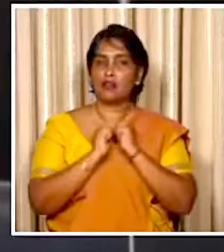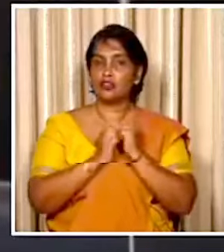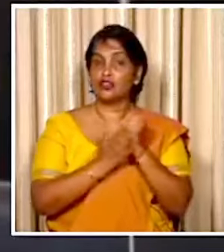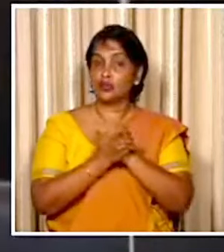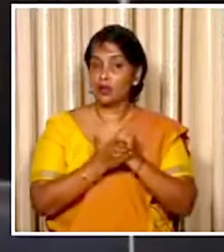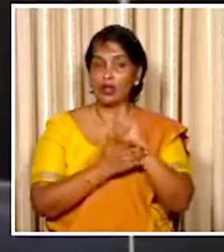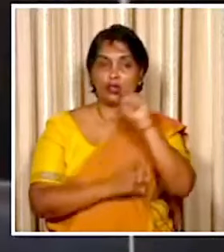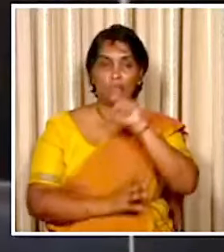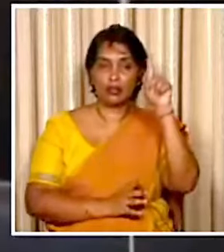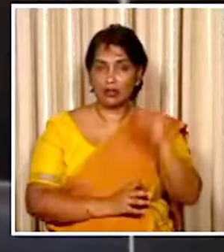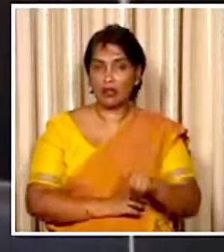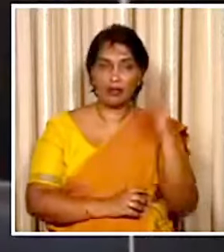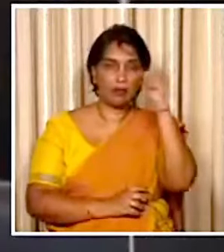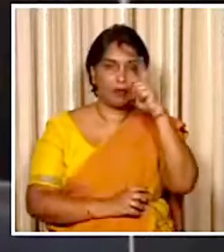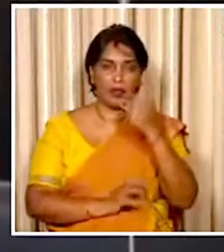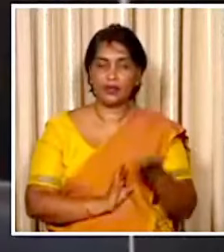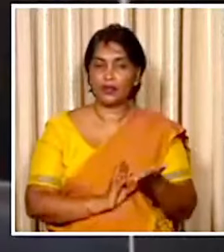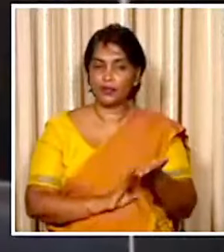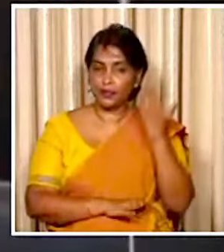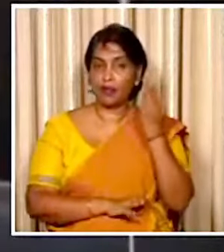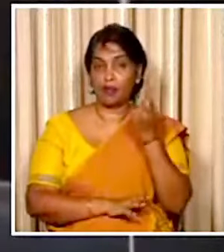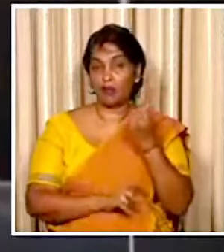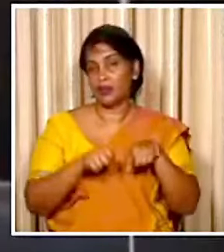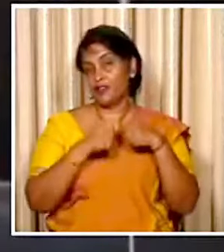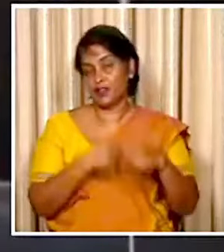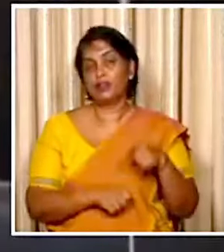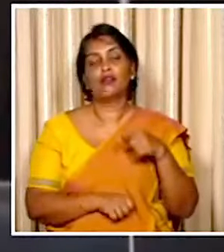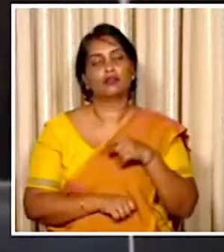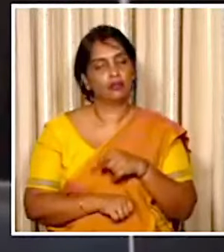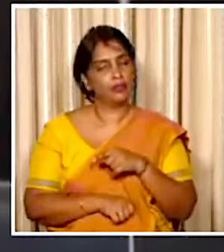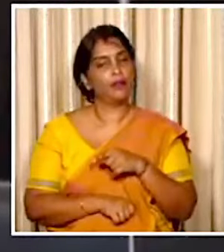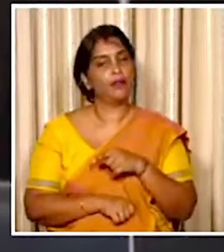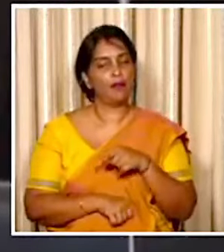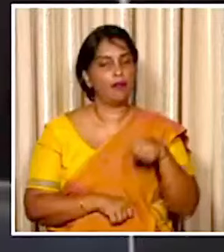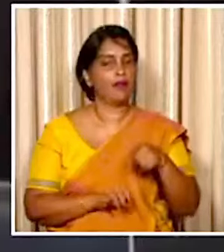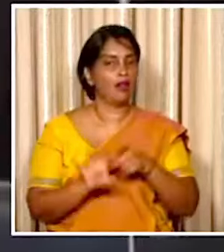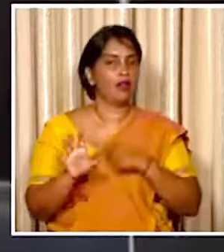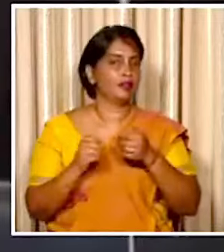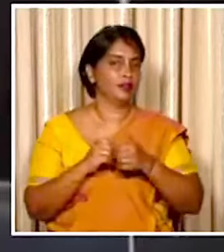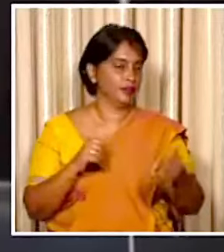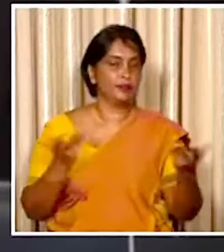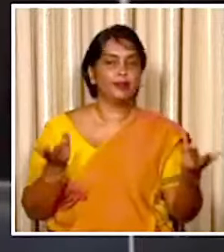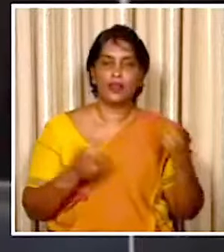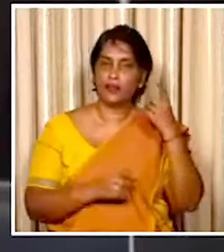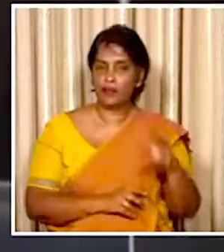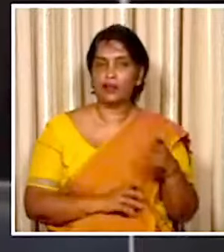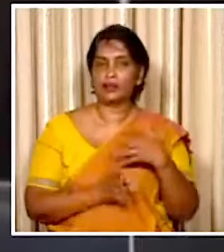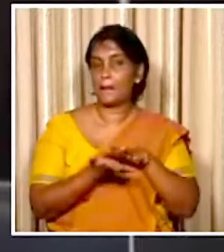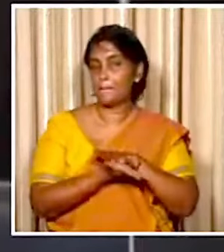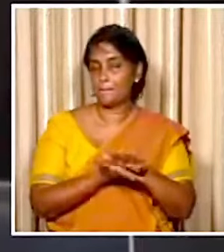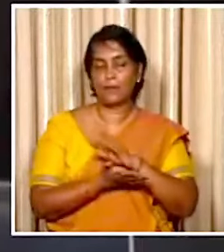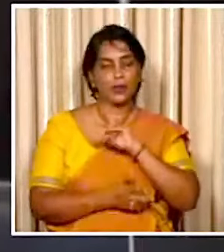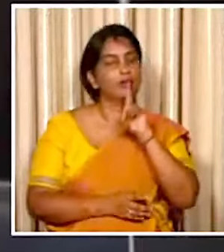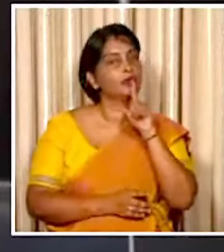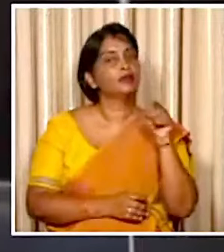දෙනාට රුපියල් 10000ක් වැඩි කරපු නිසා ඒකට විශාල මුදලක් වැය වෙච්ච නිසා ඒ පිළිබඳව මේ අවුරුද්දේ සිදුුනේ නැහැ ඒ නිසා ඊටම පැහැදිලිව කියන්න